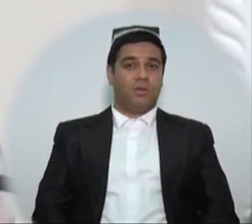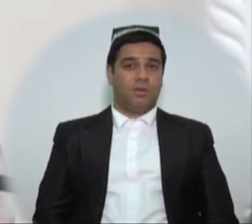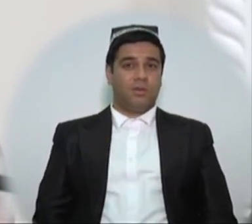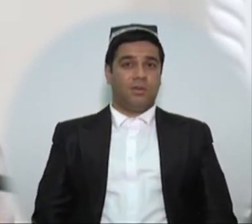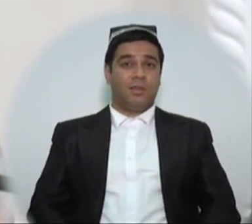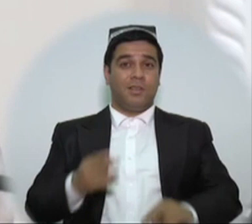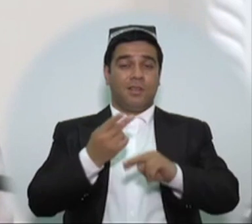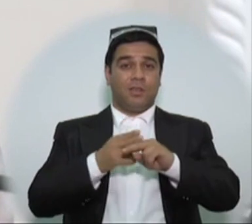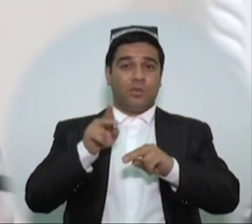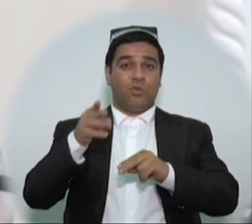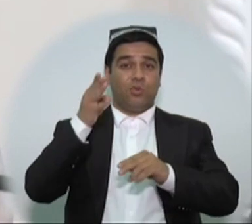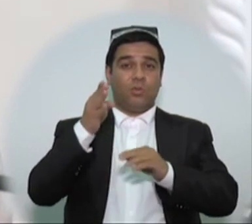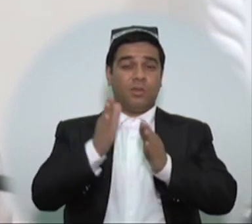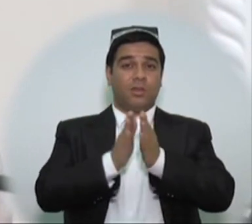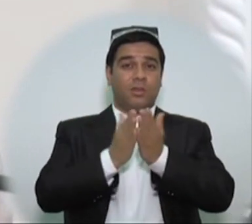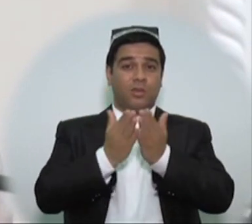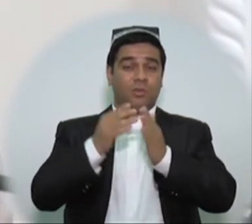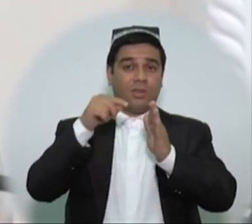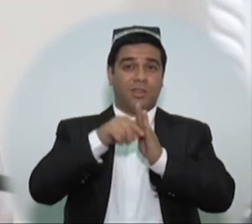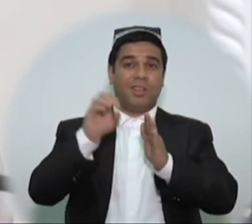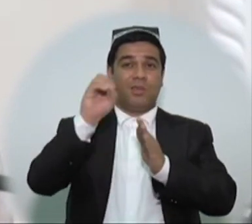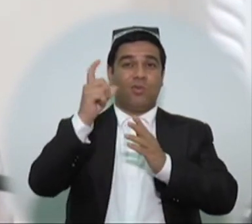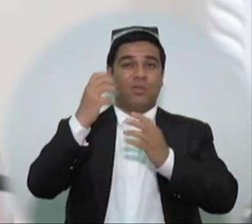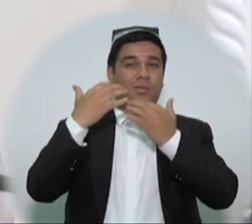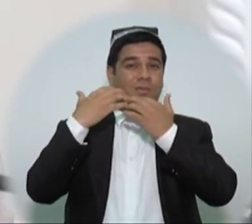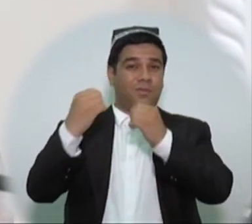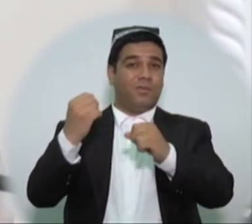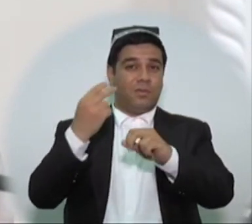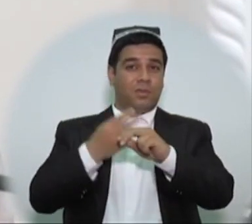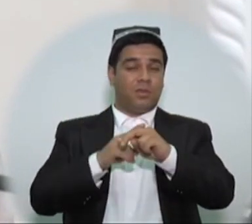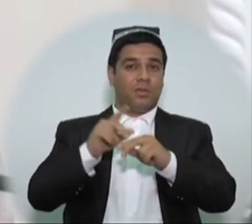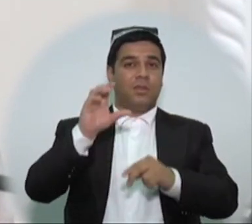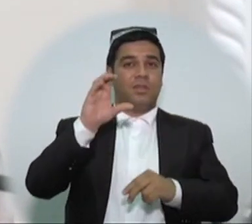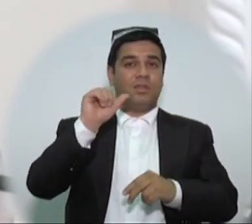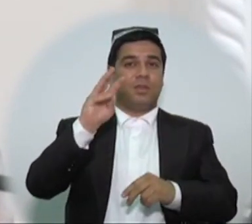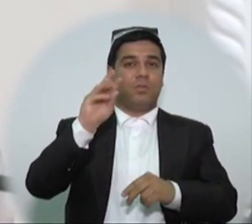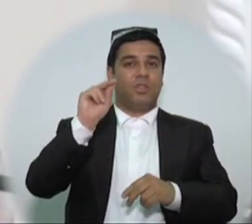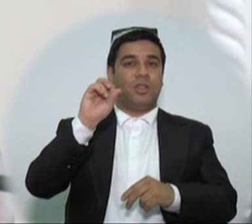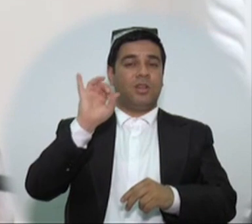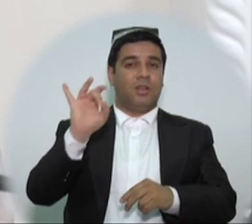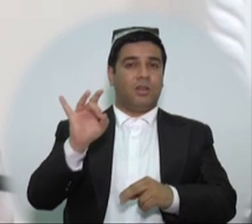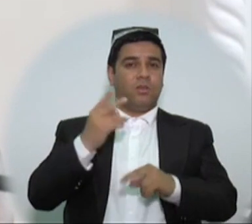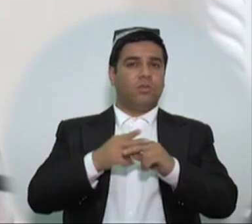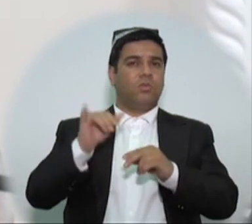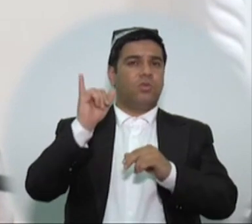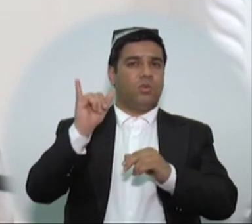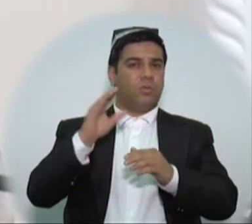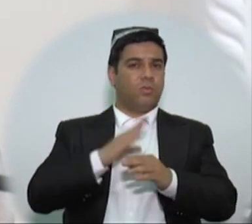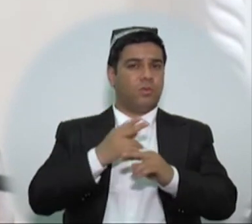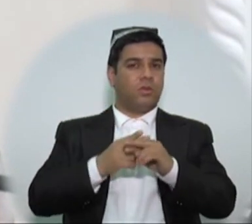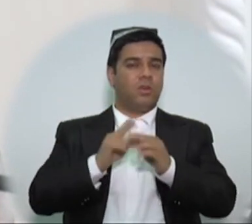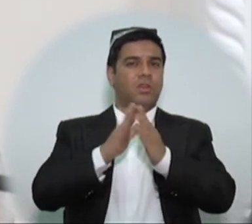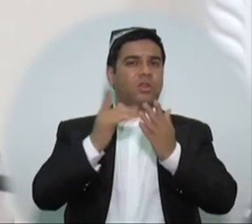Haligi tor mintag kitabını payhan kıyarlar ya Avrupalıydı. Salipçiler. Ular vahşi.